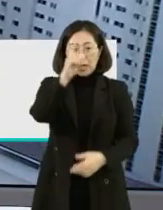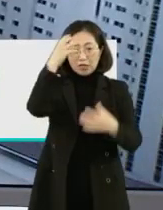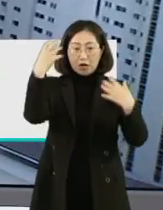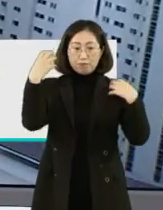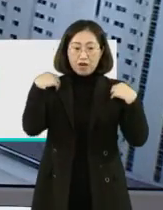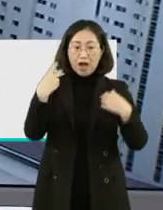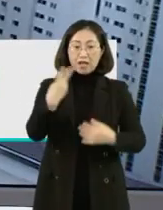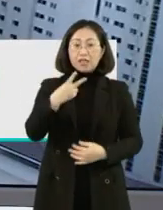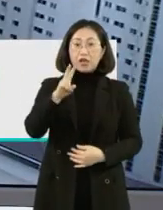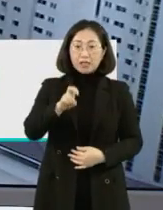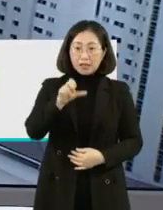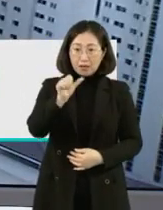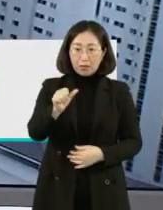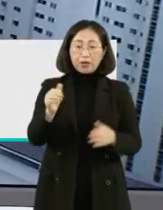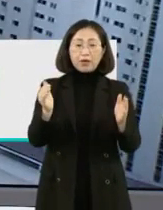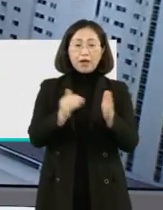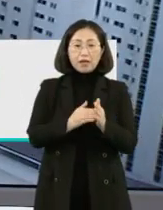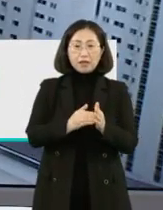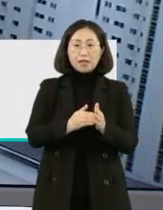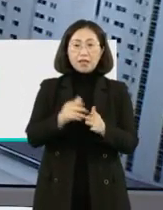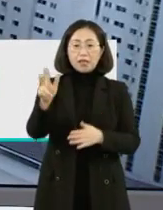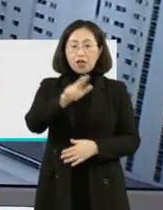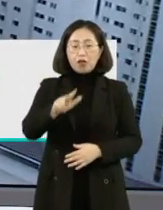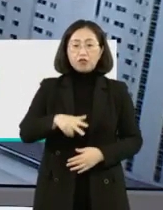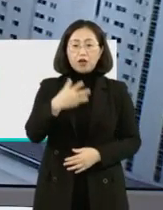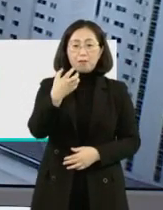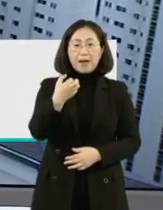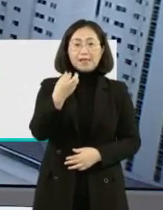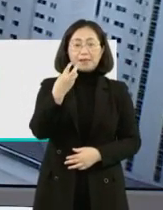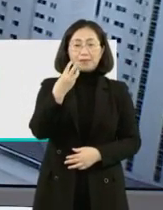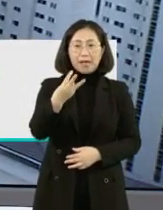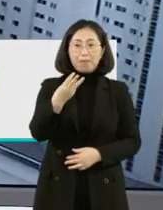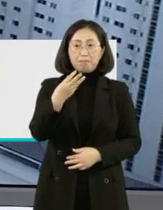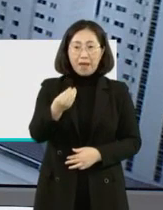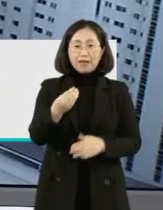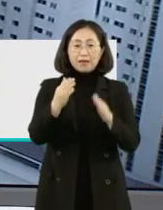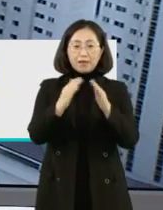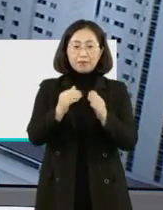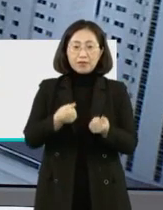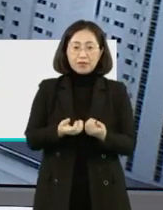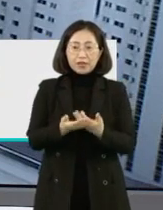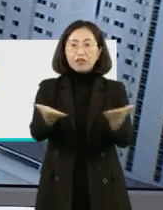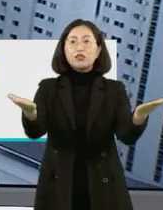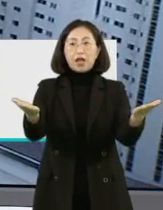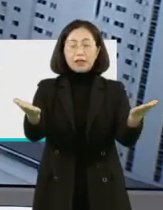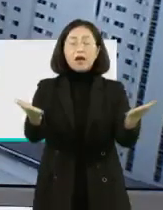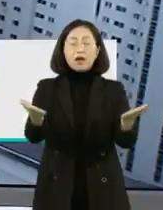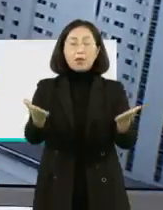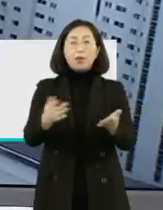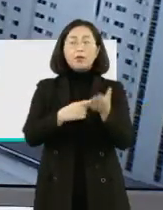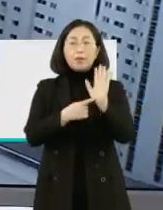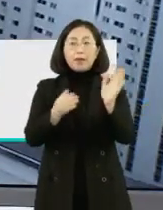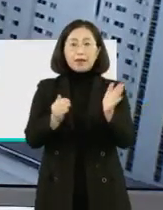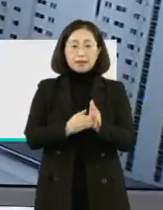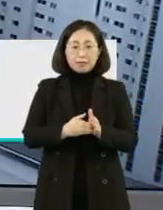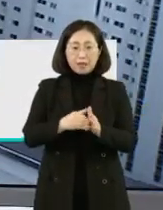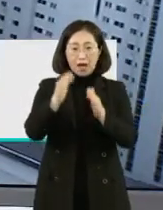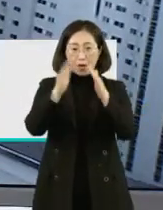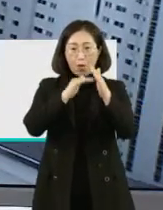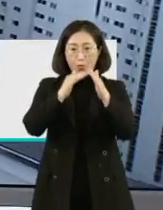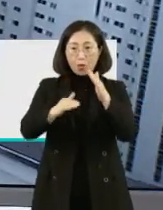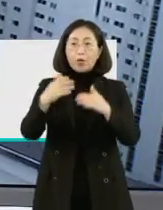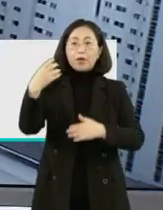정부가 2025년까지 전국 83만 가구에 달하는 주택 공급 계획을 내놨습니다. 공공주도로 규제